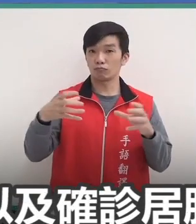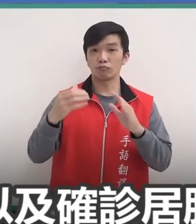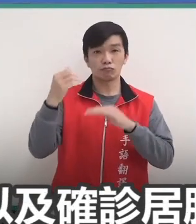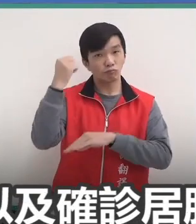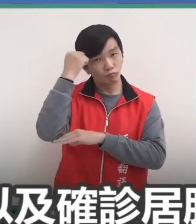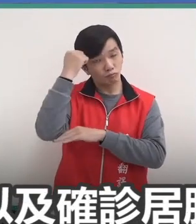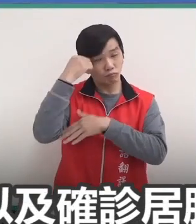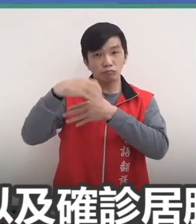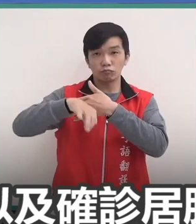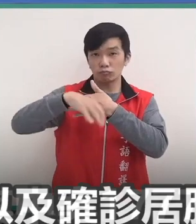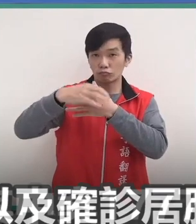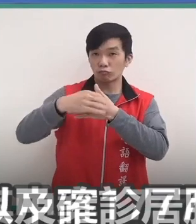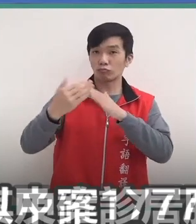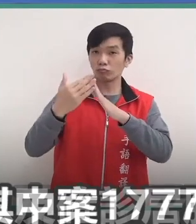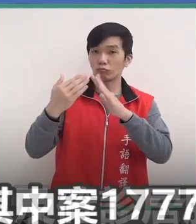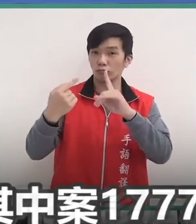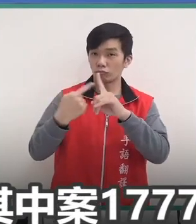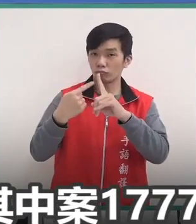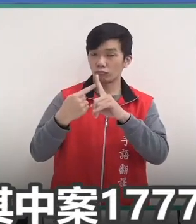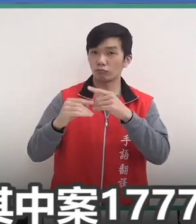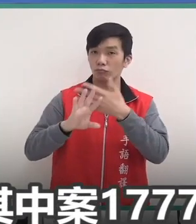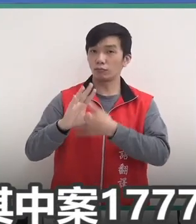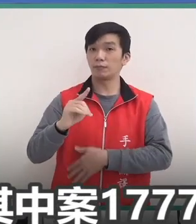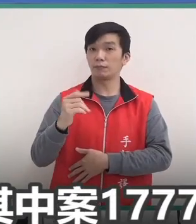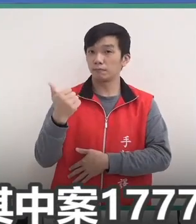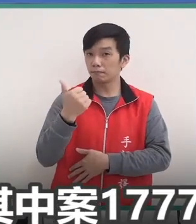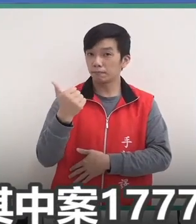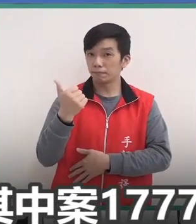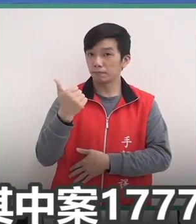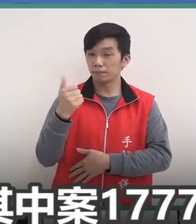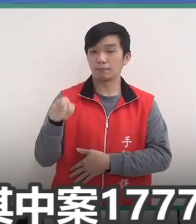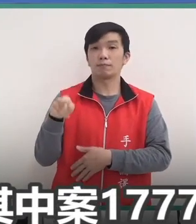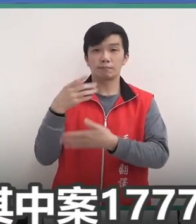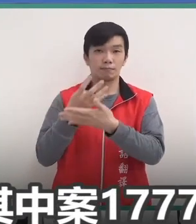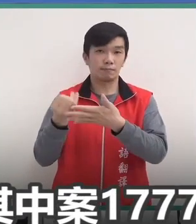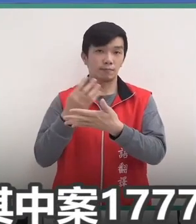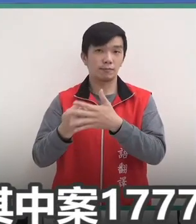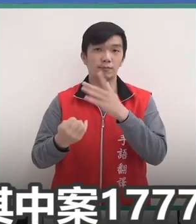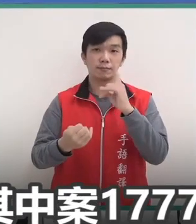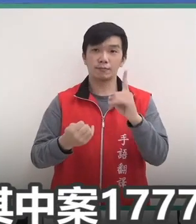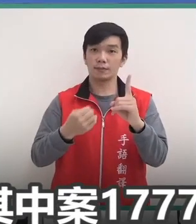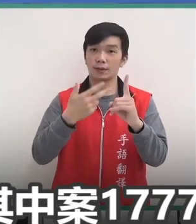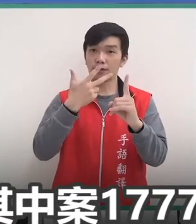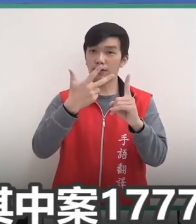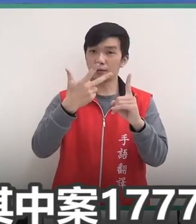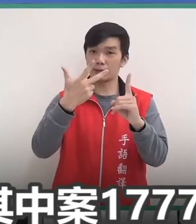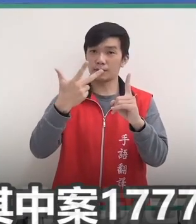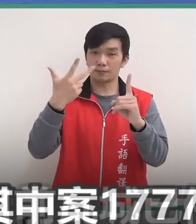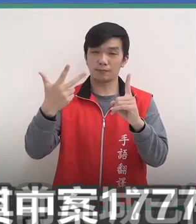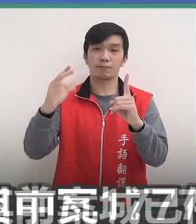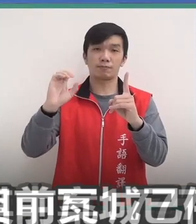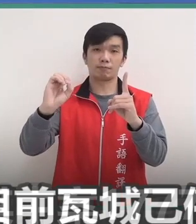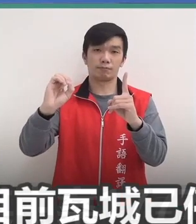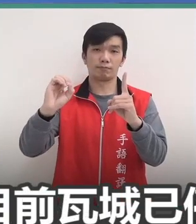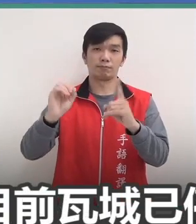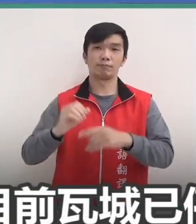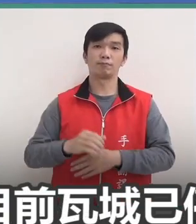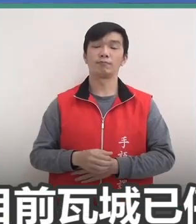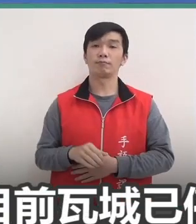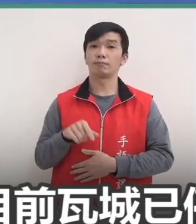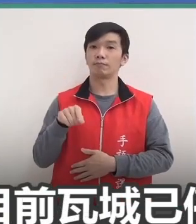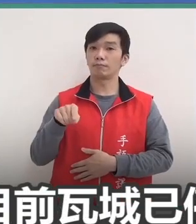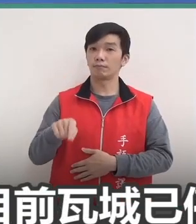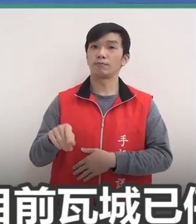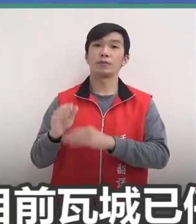那么一位男性，那这个案号是17770，那他在桃园